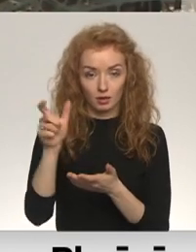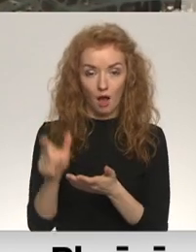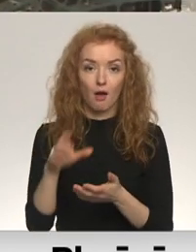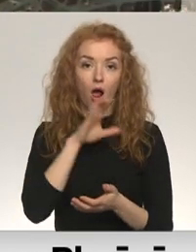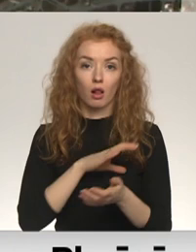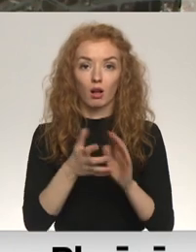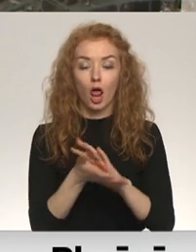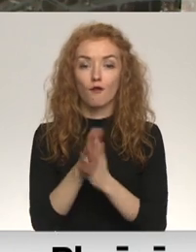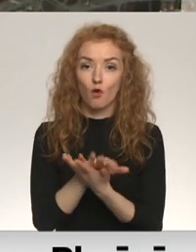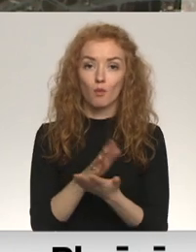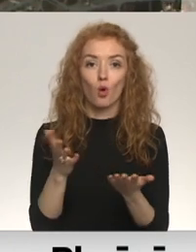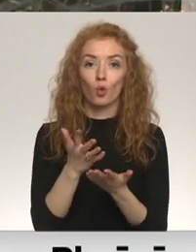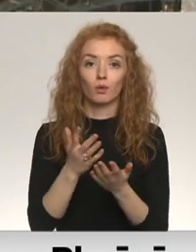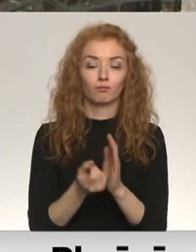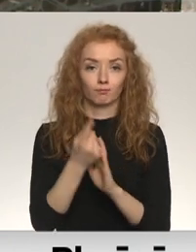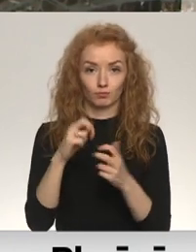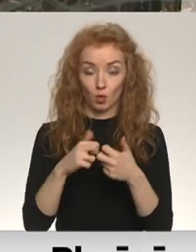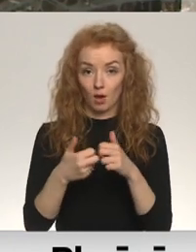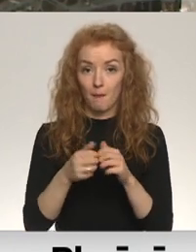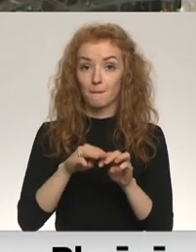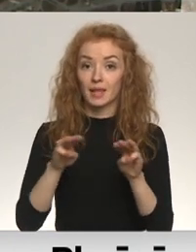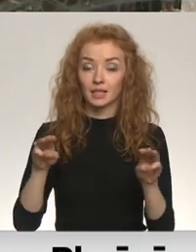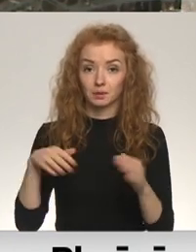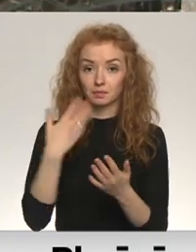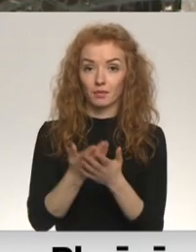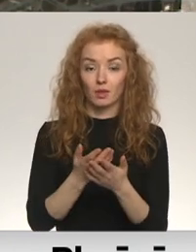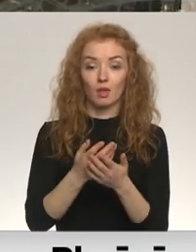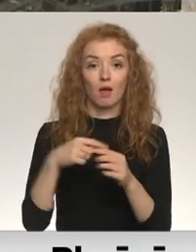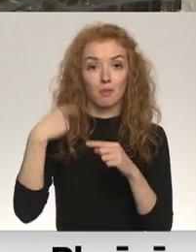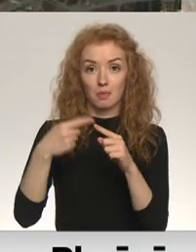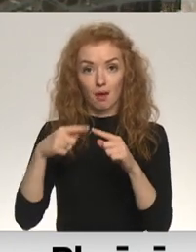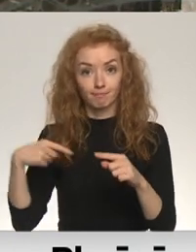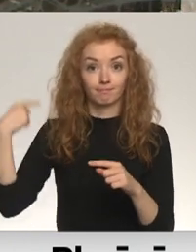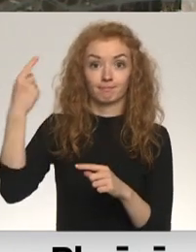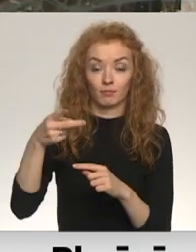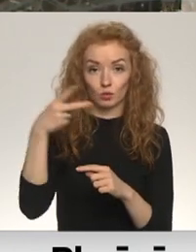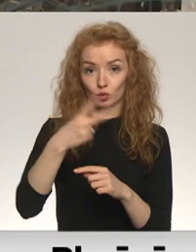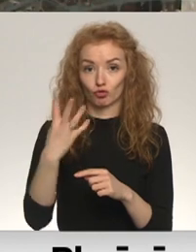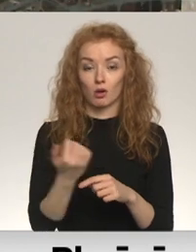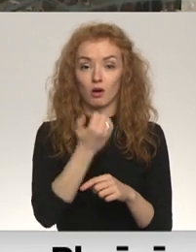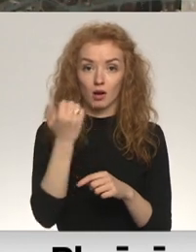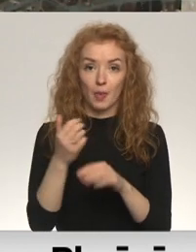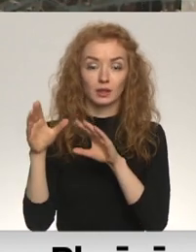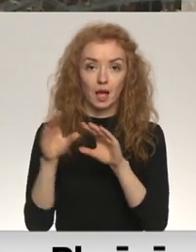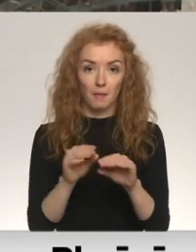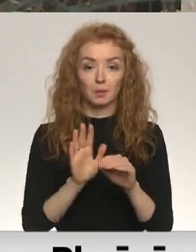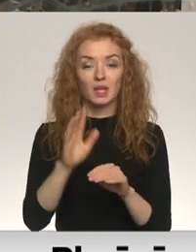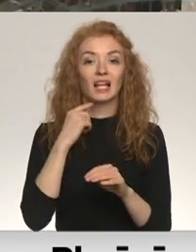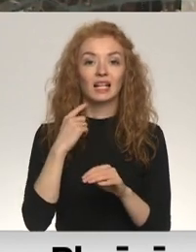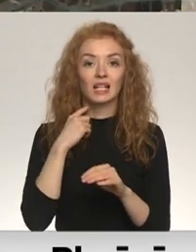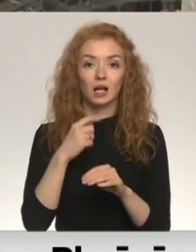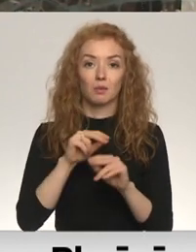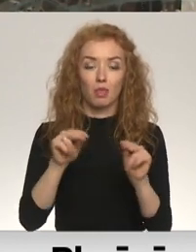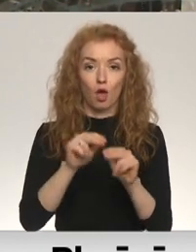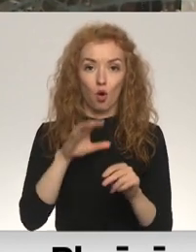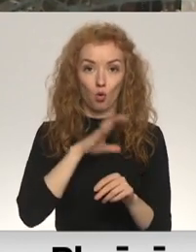skars vistiešāk. Ministrija piedāvā no aiznākamā gada samazināt finansējumu pierīgas novada pedagogu algām, kas